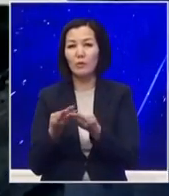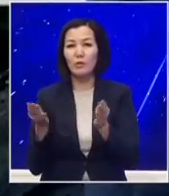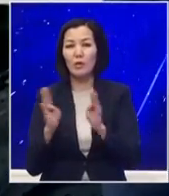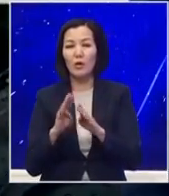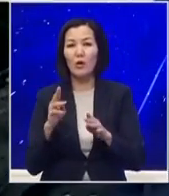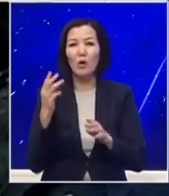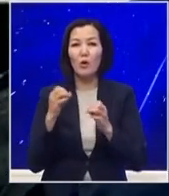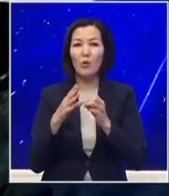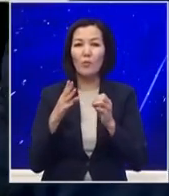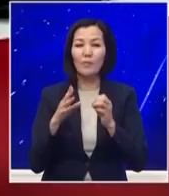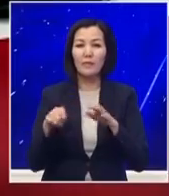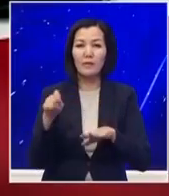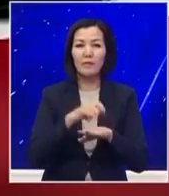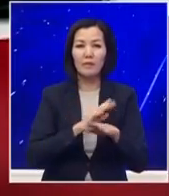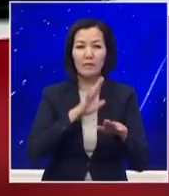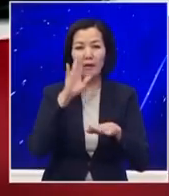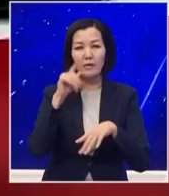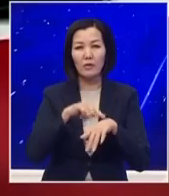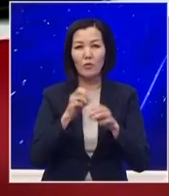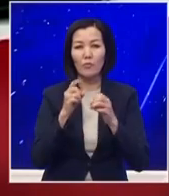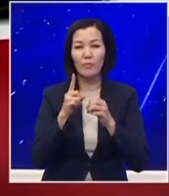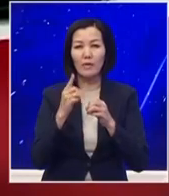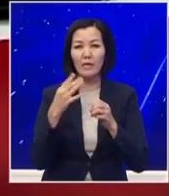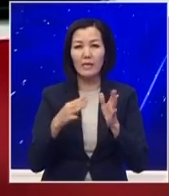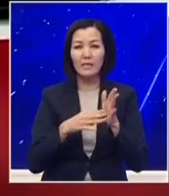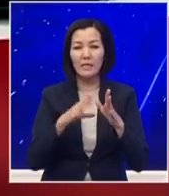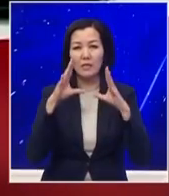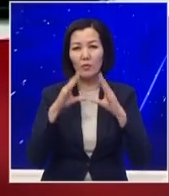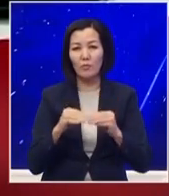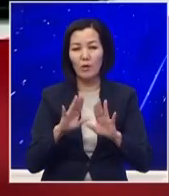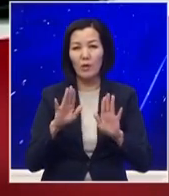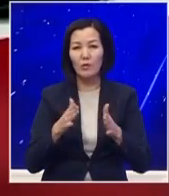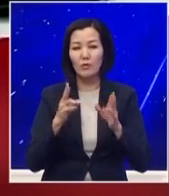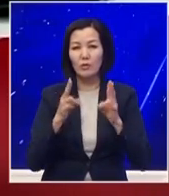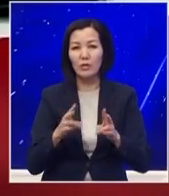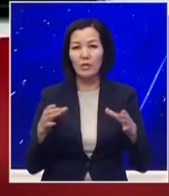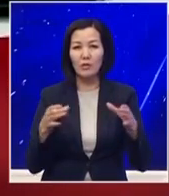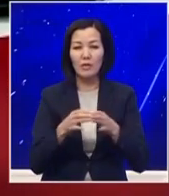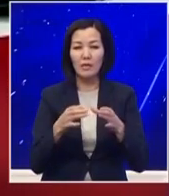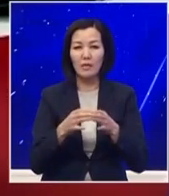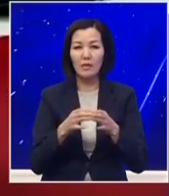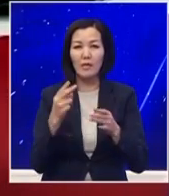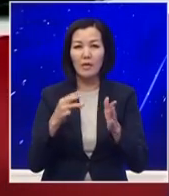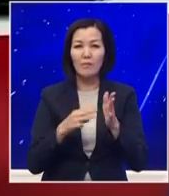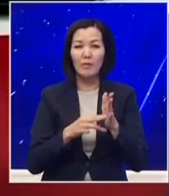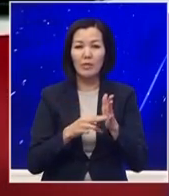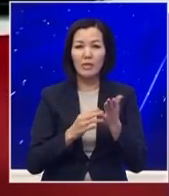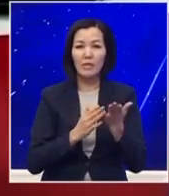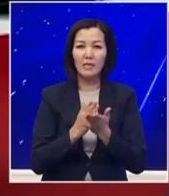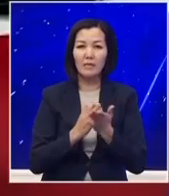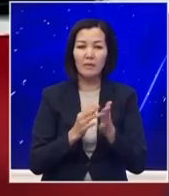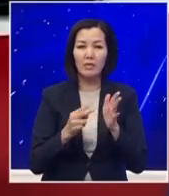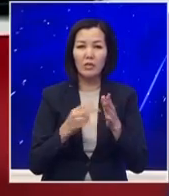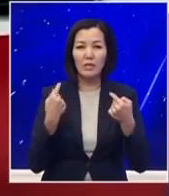метр аумақты шарпаған от сағат 11:48-де ауыздықталды. Оқиға орында төтенше жағдайлар департаментінен 27 қызметкер мен 7